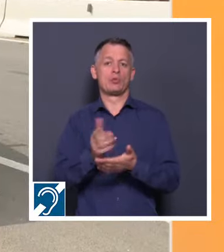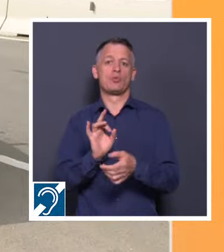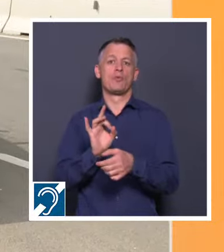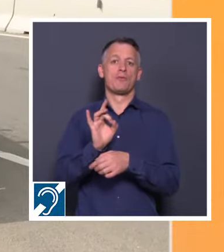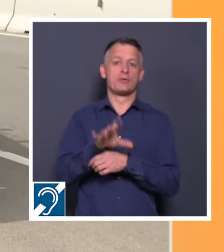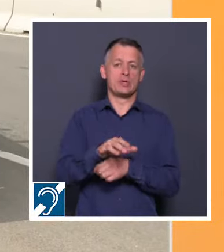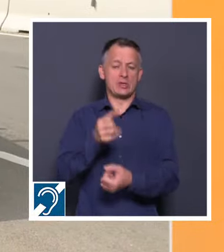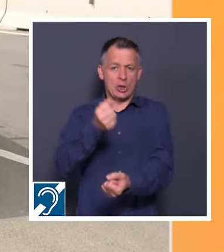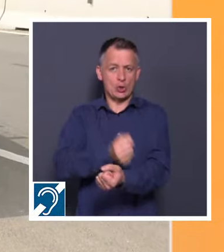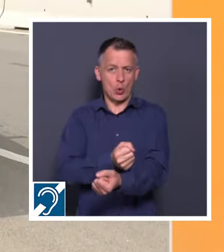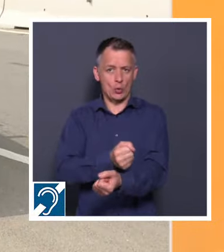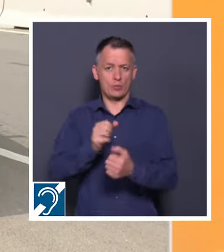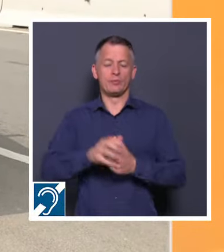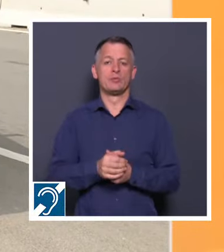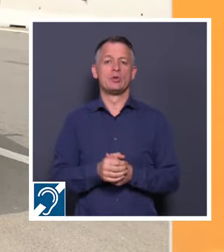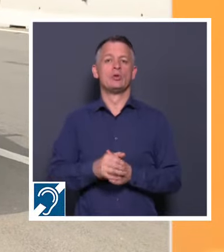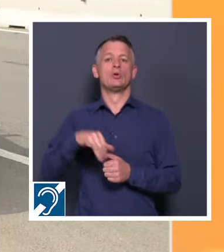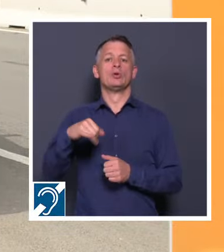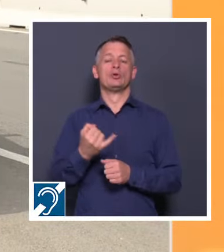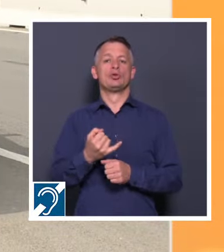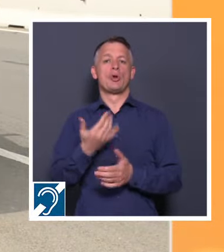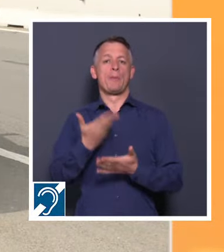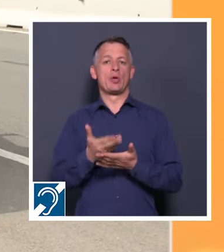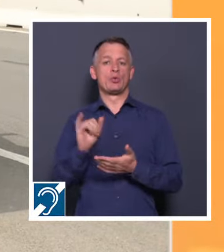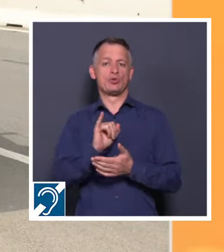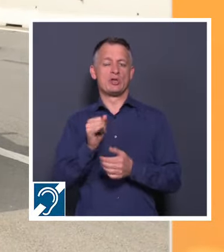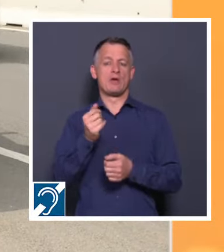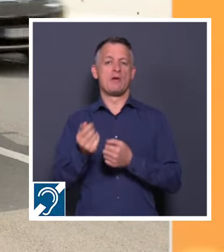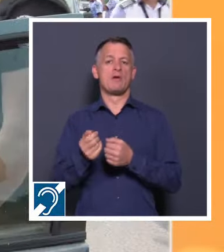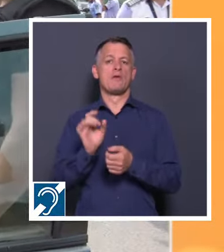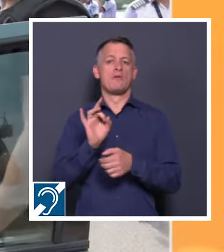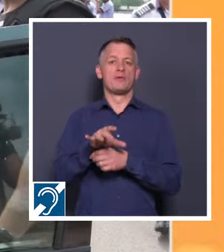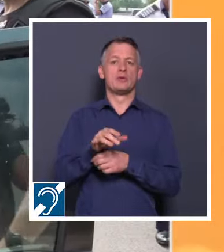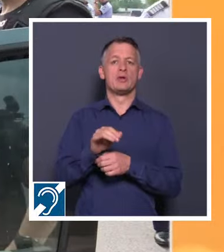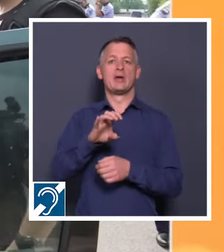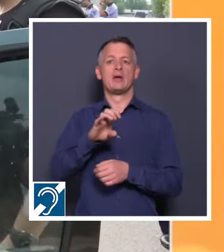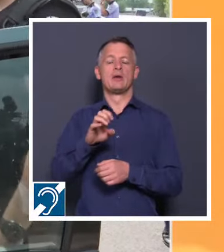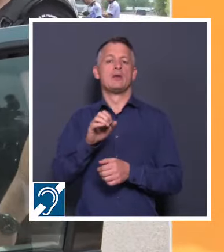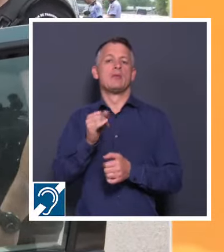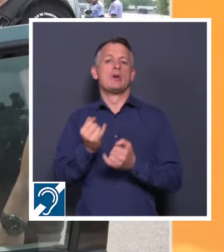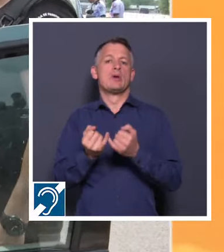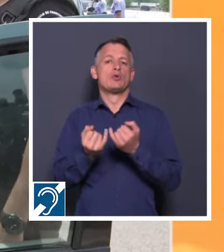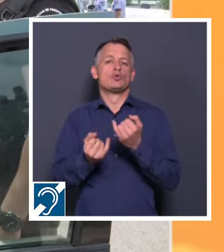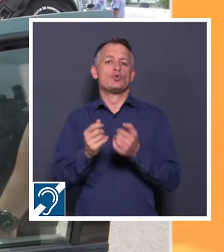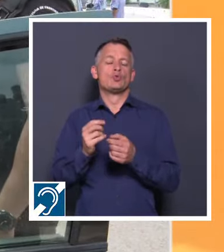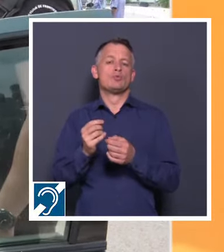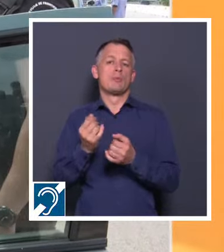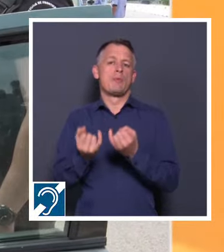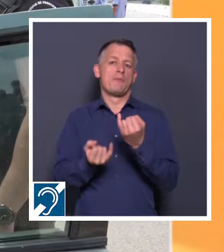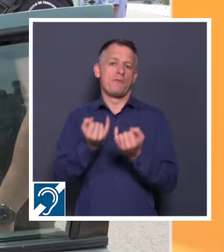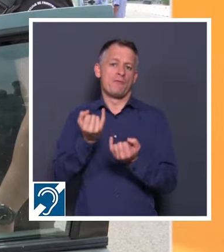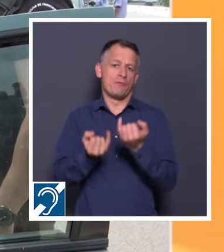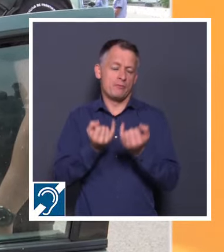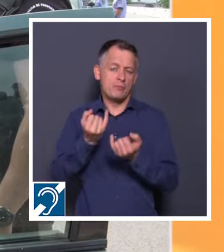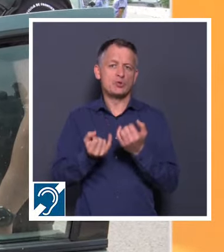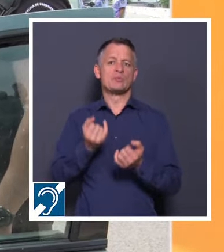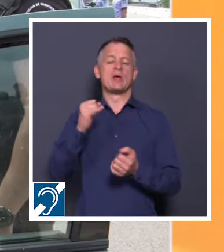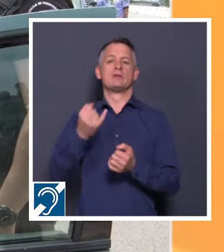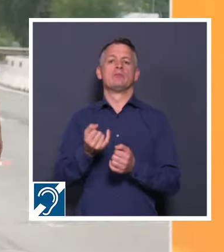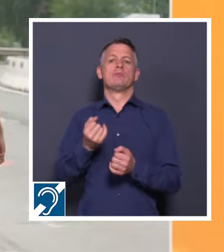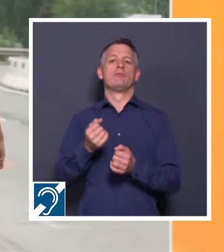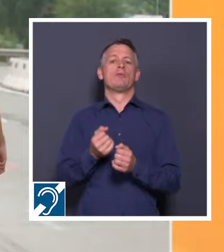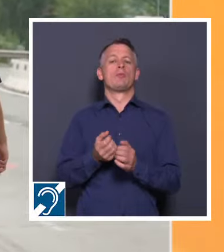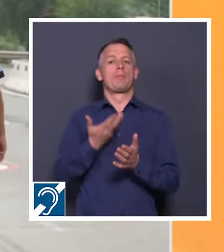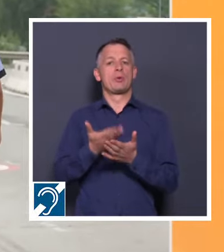De asemenea, sunt sancțiuni mai dure și pentru cei care fac trafic de etnobotanice și mai ales pentru aceia care îi folosesc pe minori în astfel de activități.